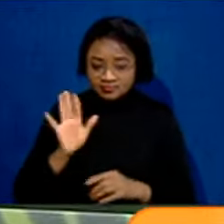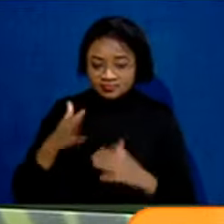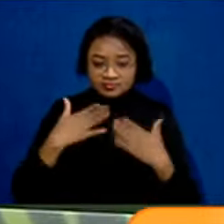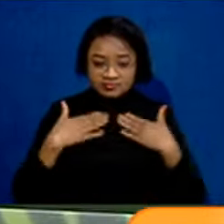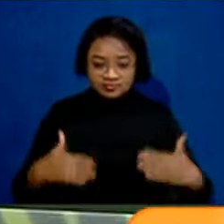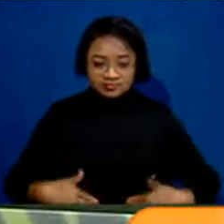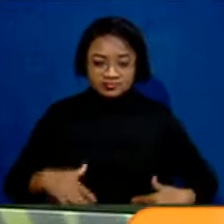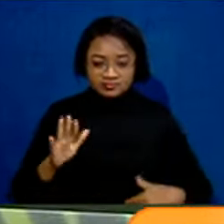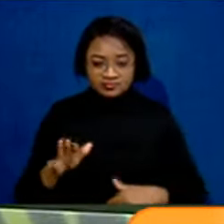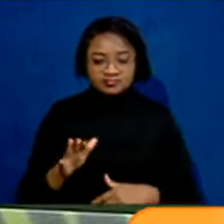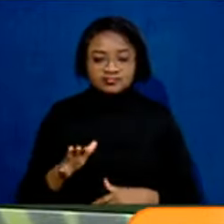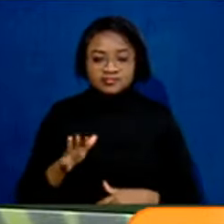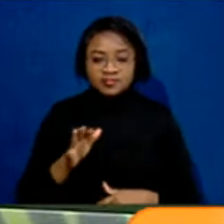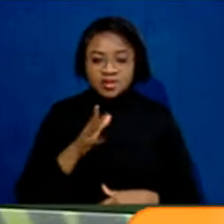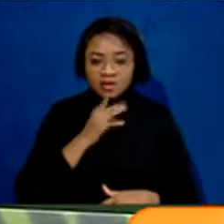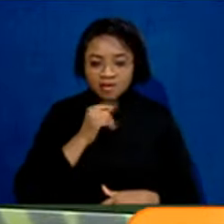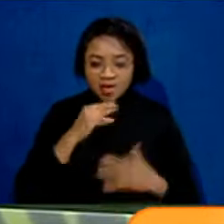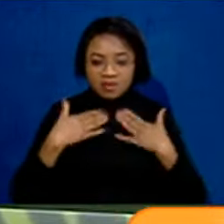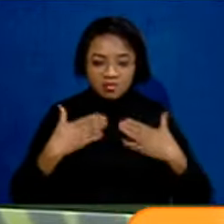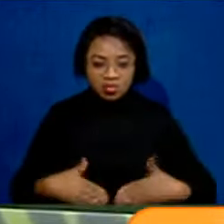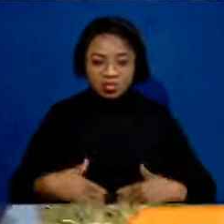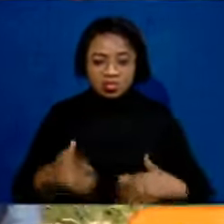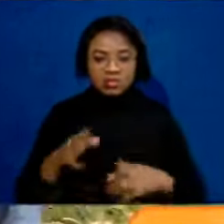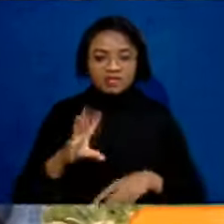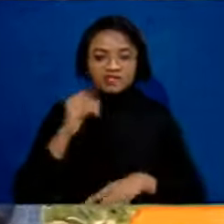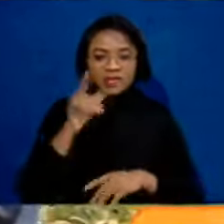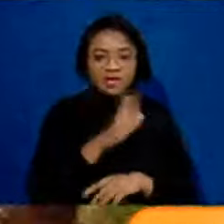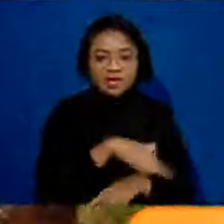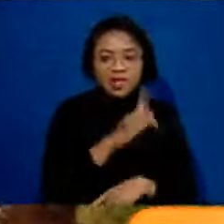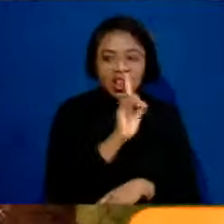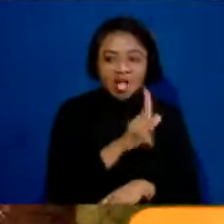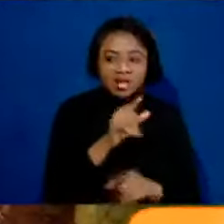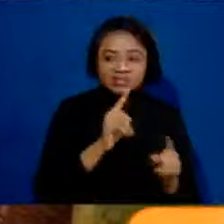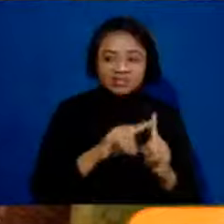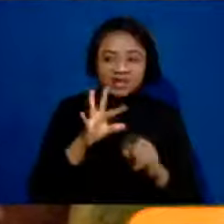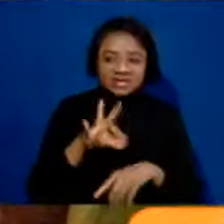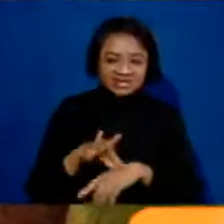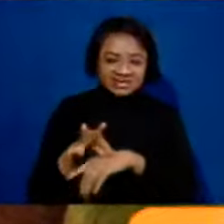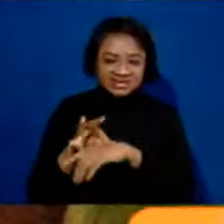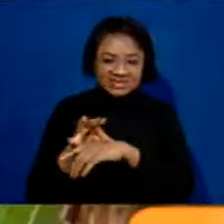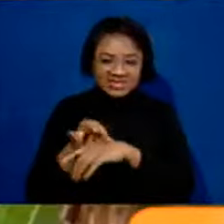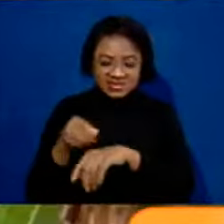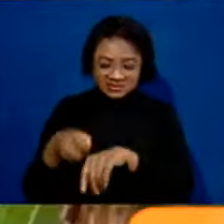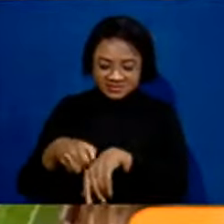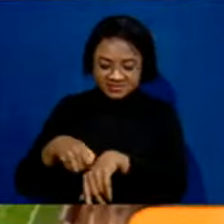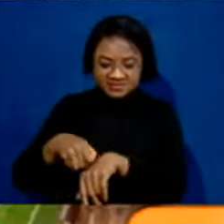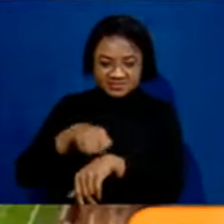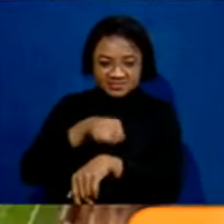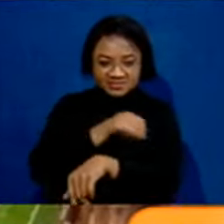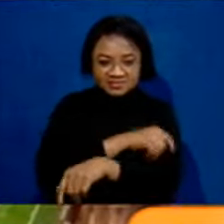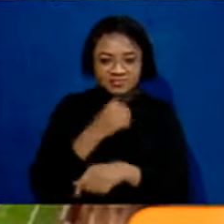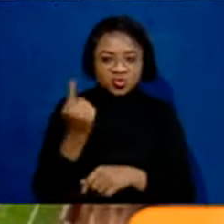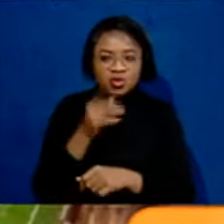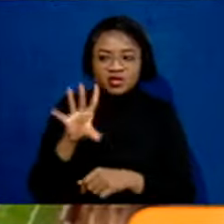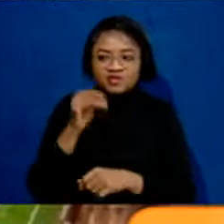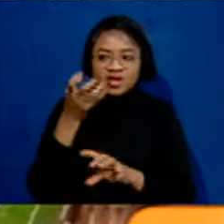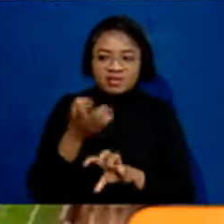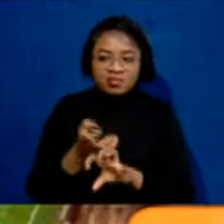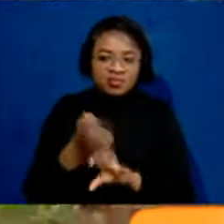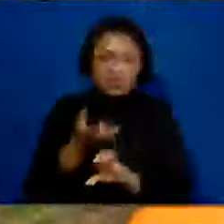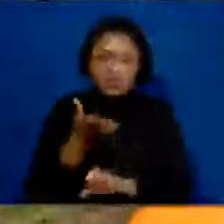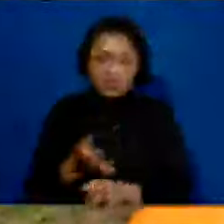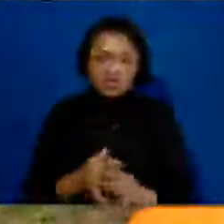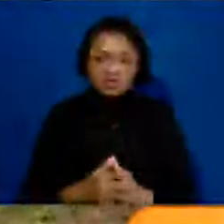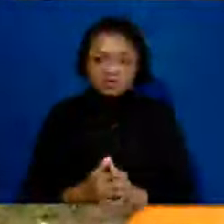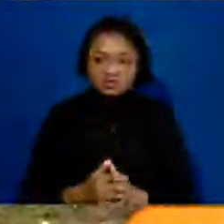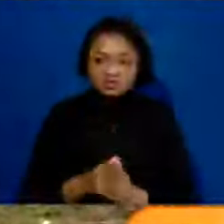katika makaburi ya Langata ukiwa umetolewa ngozi. Waliopata mwili huo wanasema waliipata mifupa pekee. Polisi